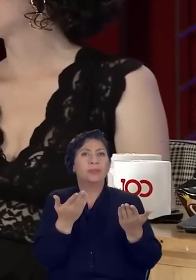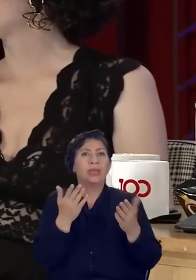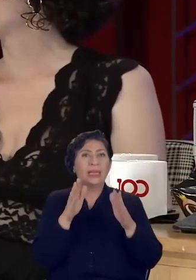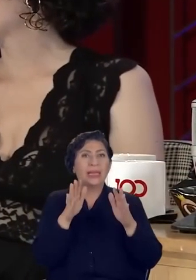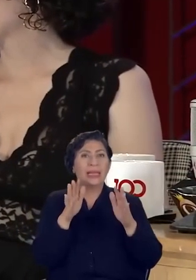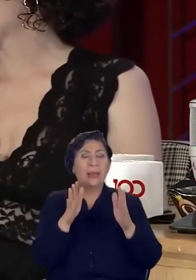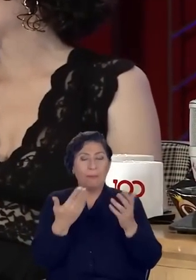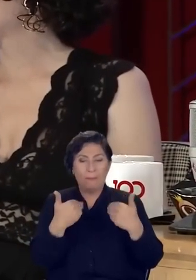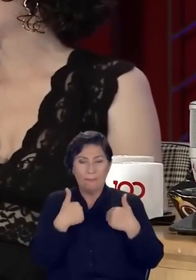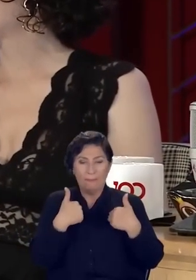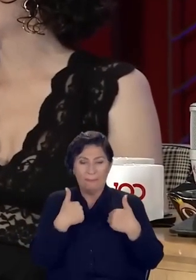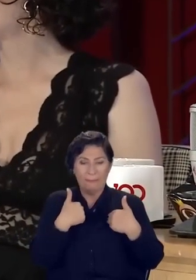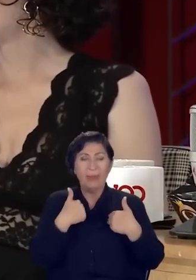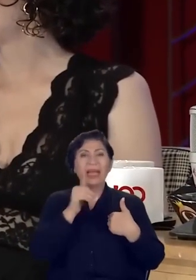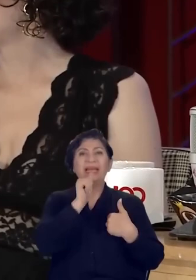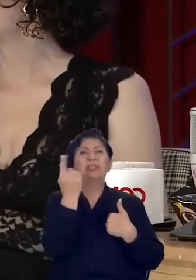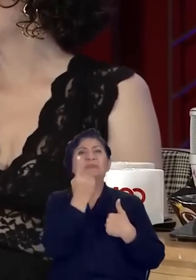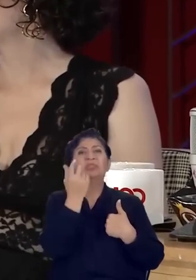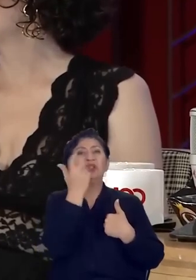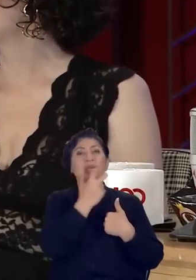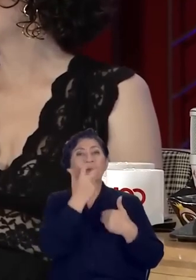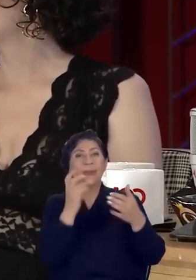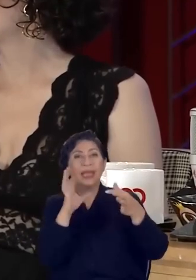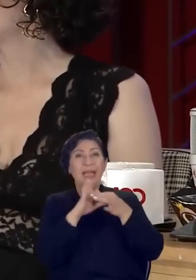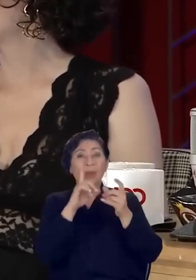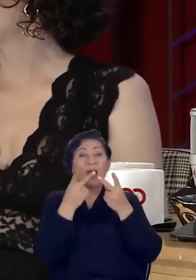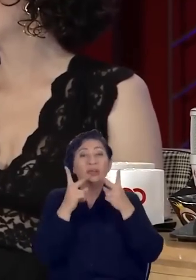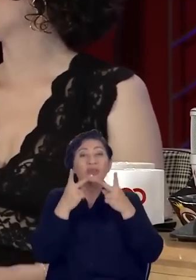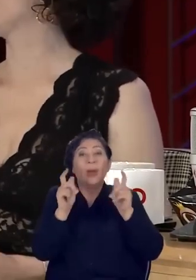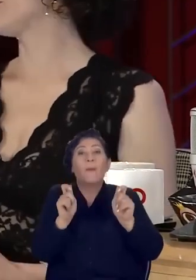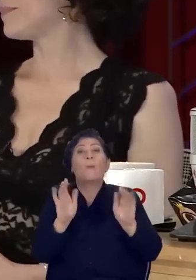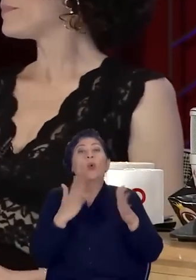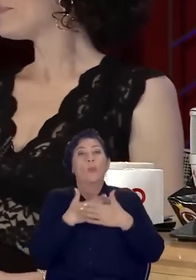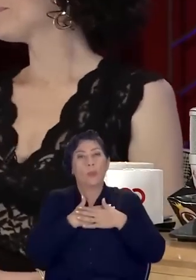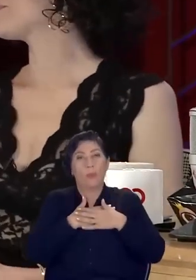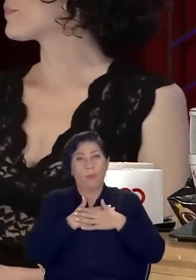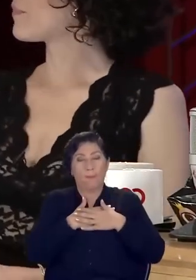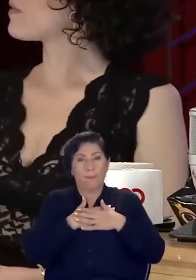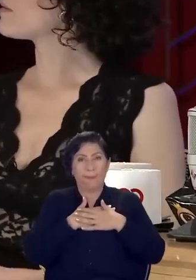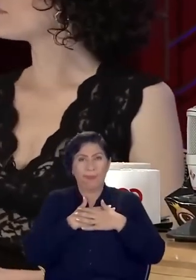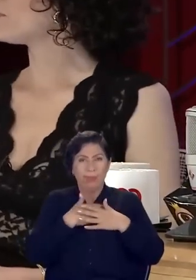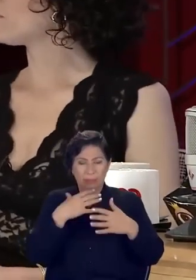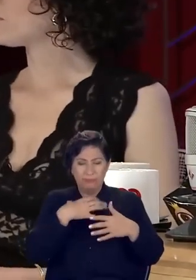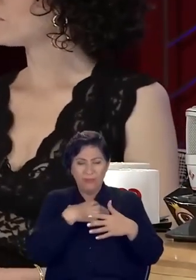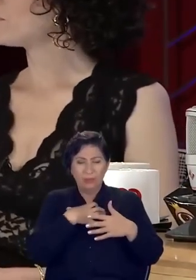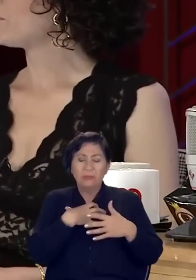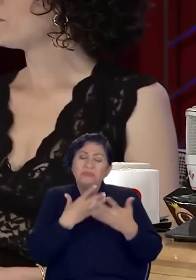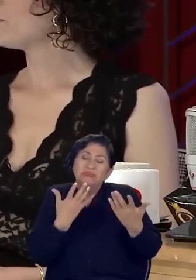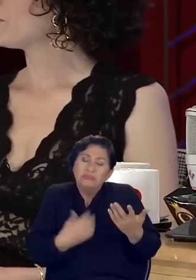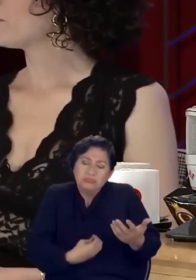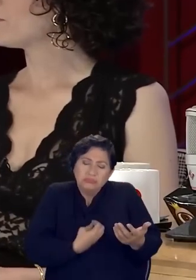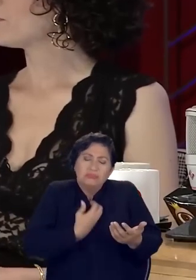Ya ben hiçbir şarkımla ilgili bir açıklama yapamıyorum. Yani kendi geliyor bir